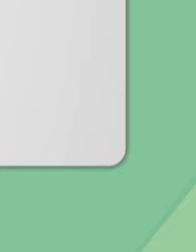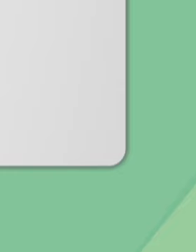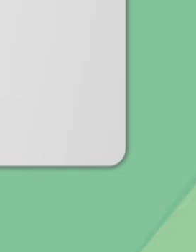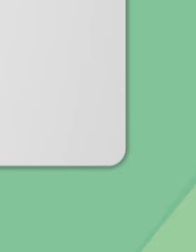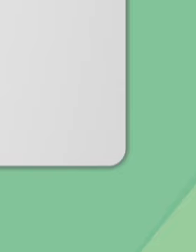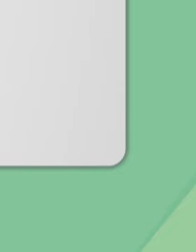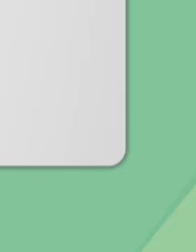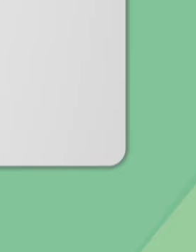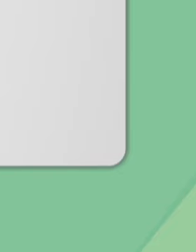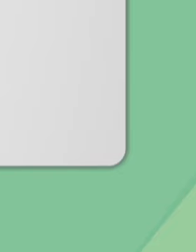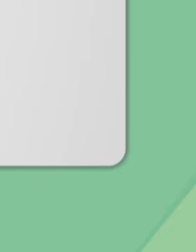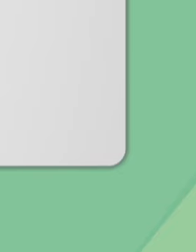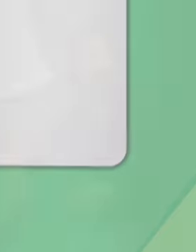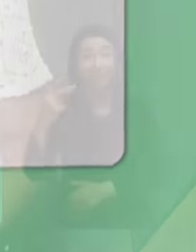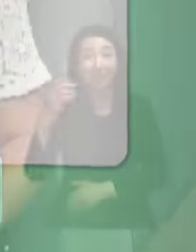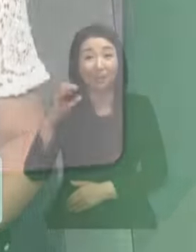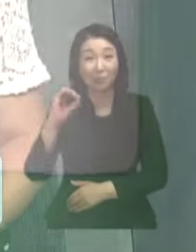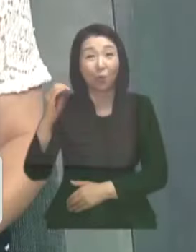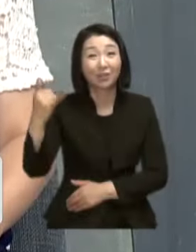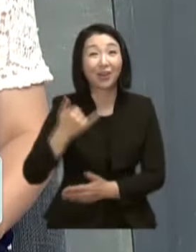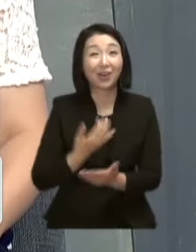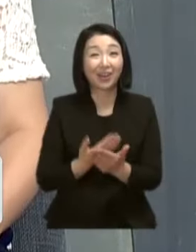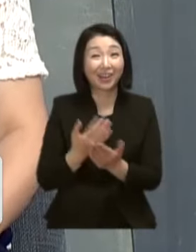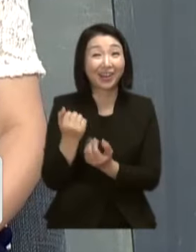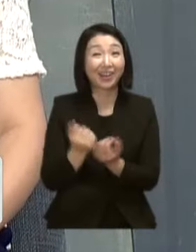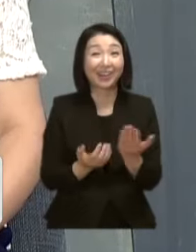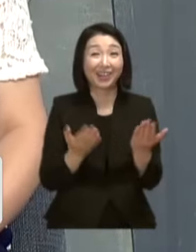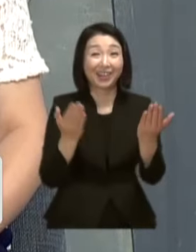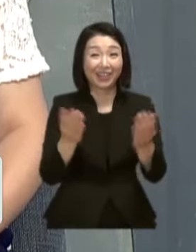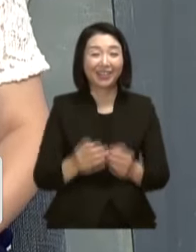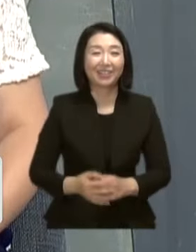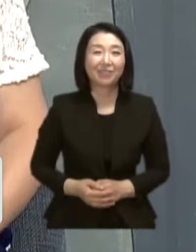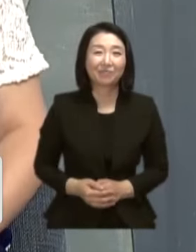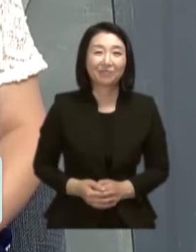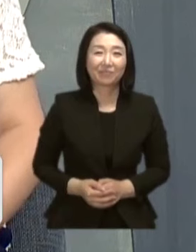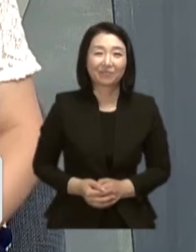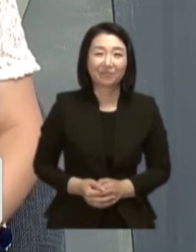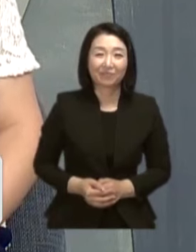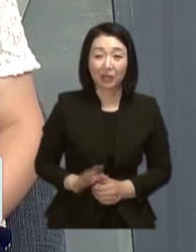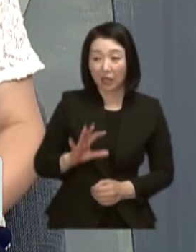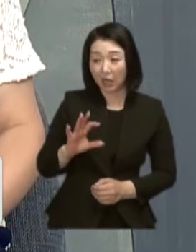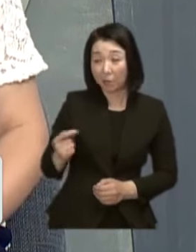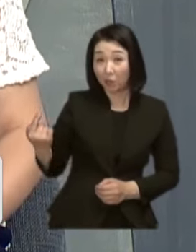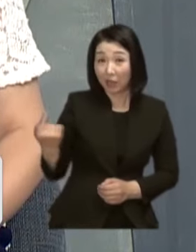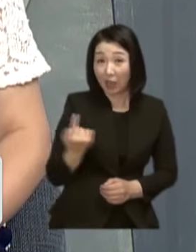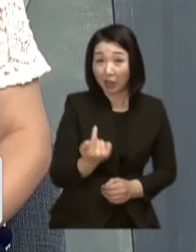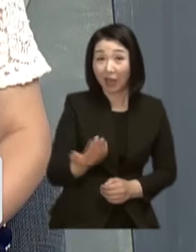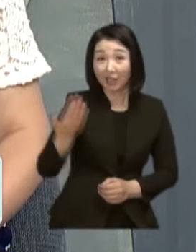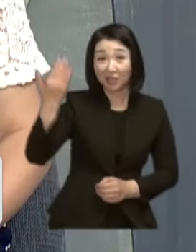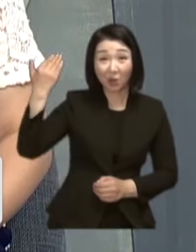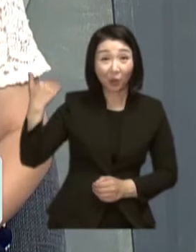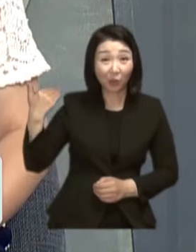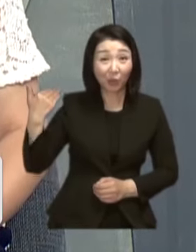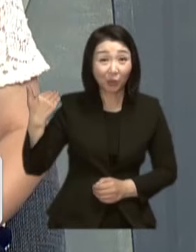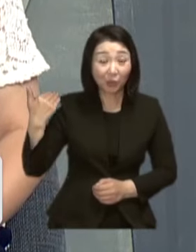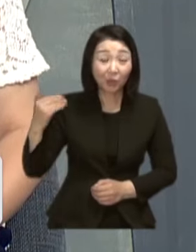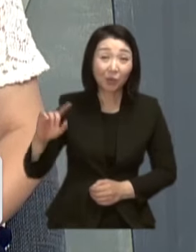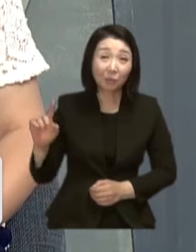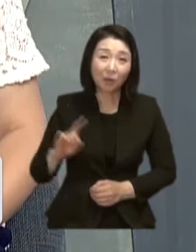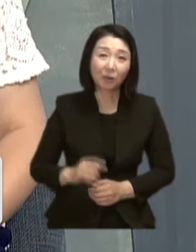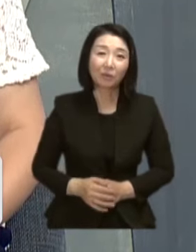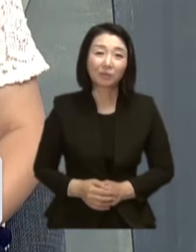02-6333-0070으로 전화해주시면 자세히 안내해드리겠습니다. 네, 아, 황 선교사님 캄보디아 오시기 전에 네. 일찍이 뭐 이런